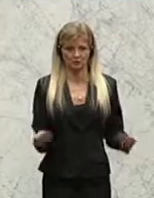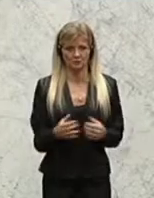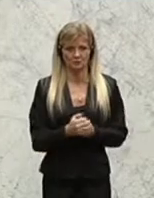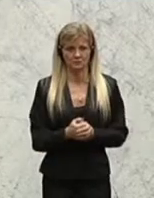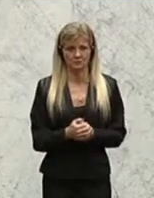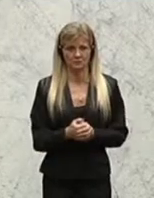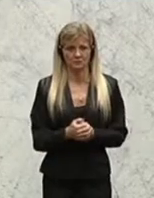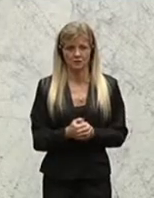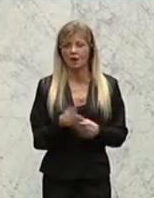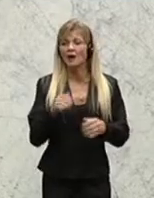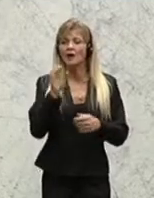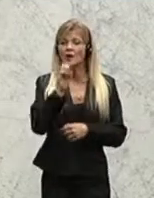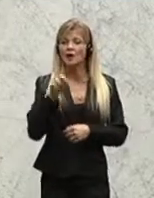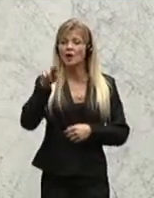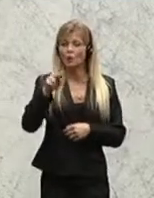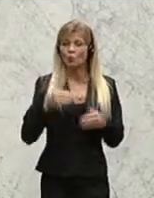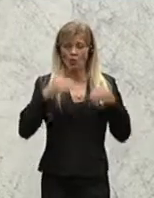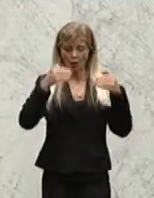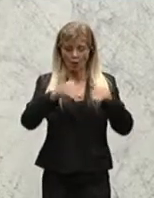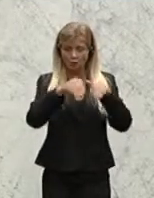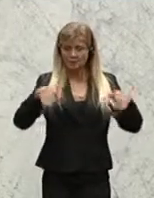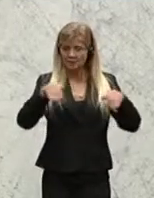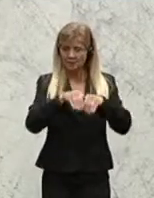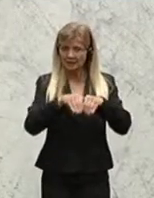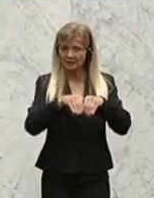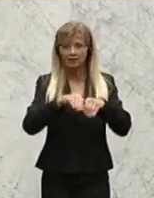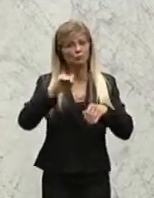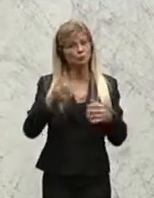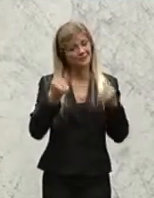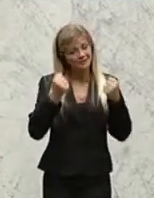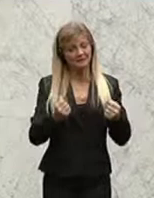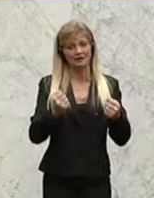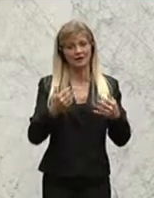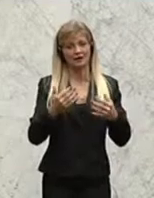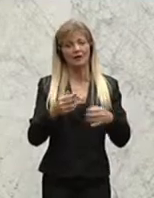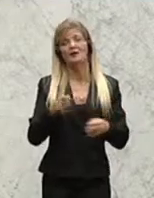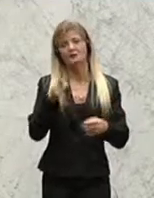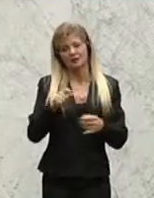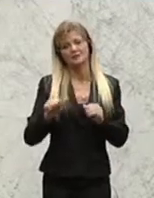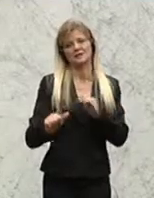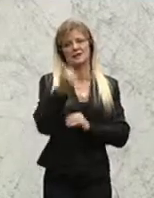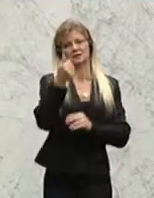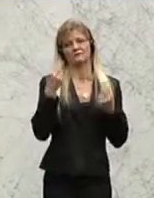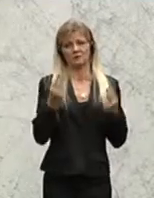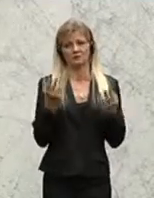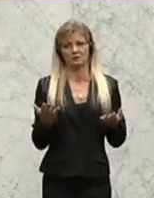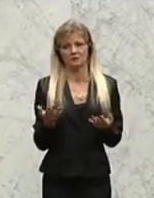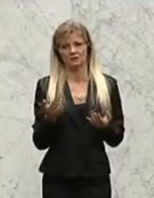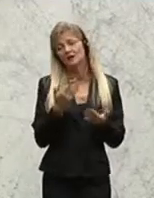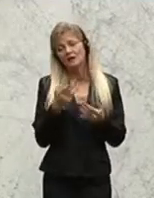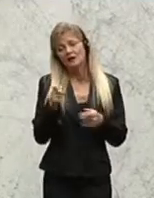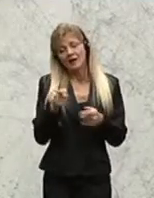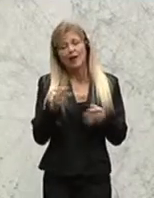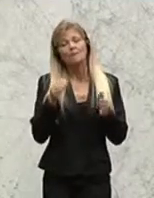Sicherung der EU-Außengrenze ist jedenfalls prioritär. Darüber hinaus benötigen wir auch eine rasche